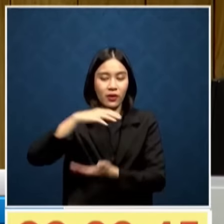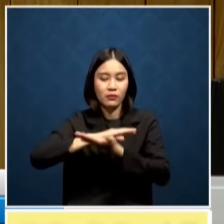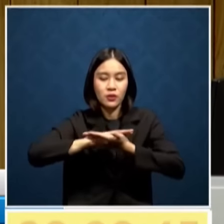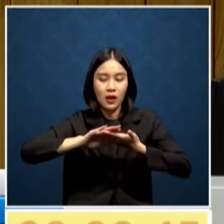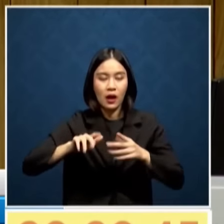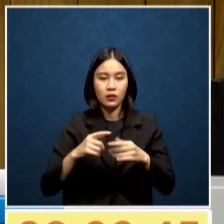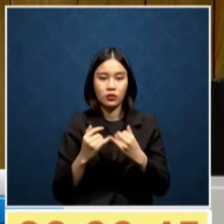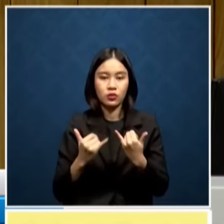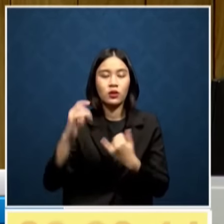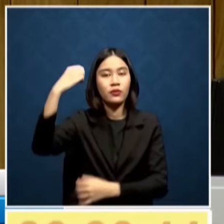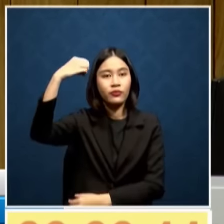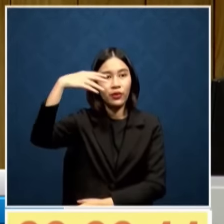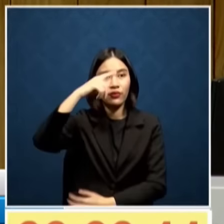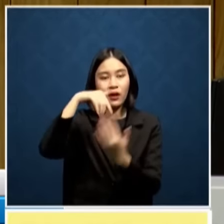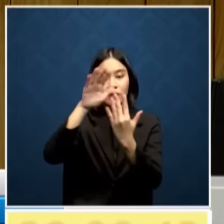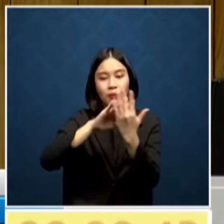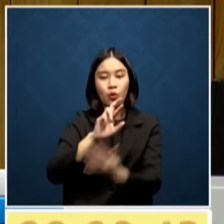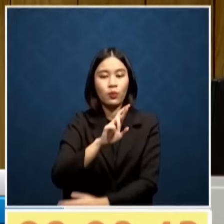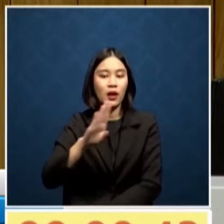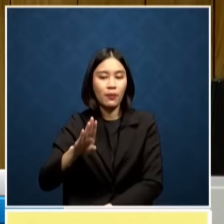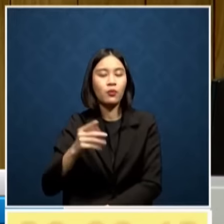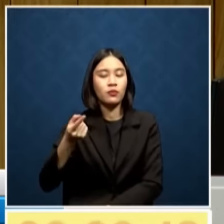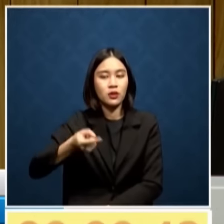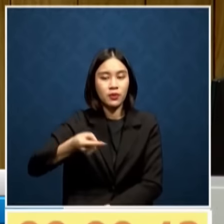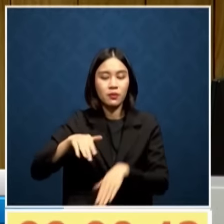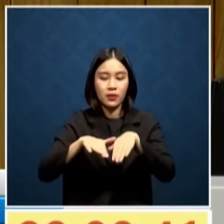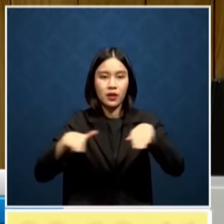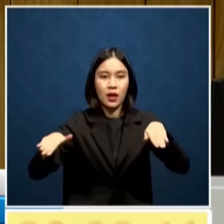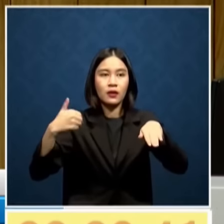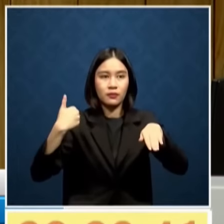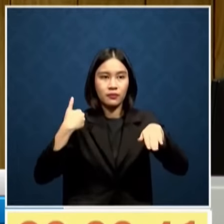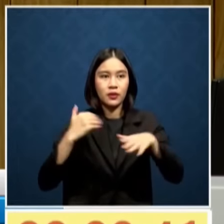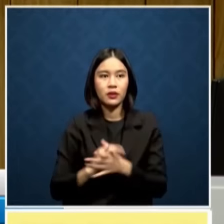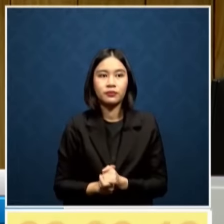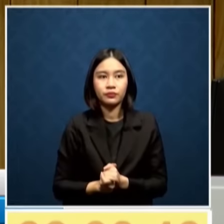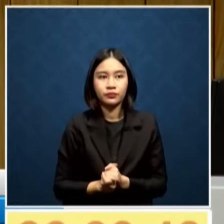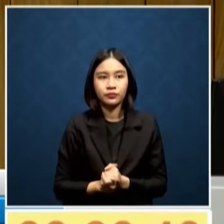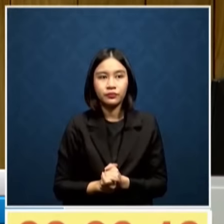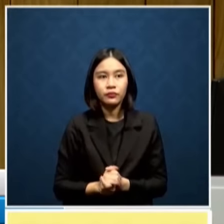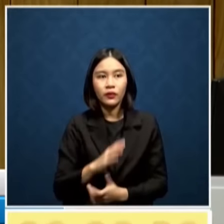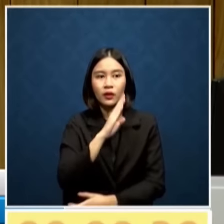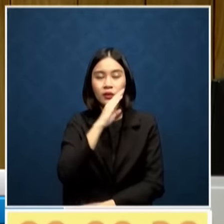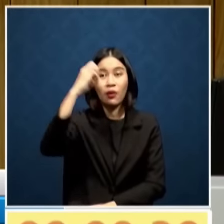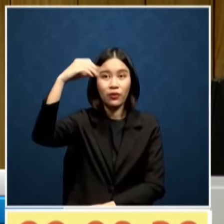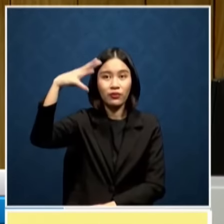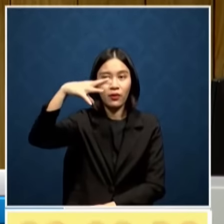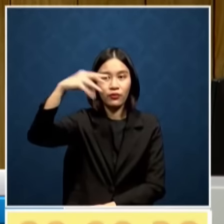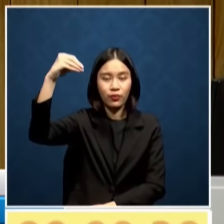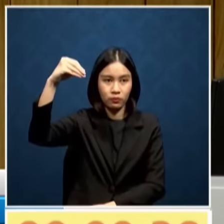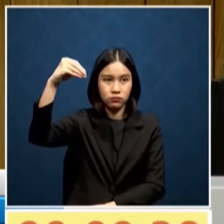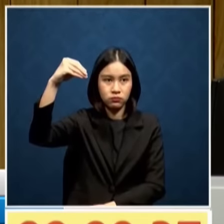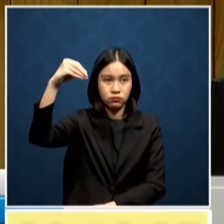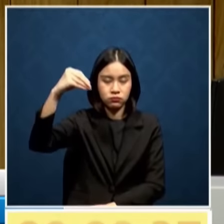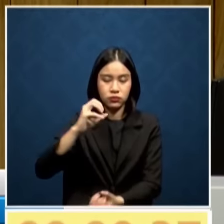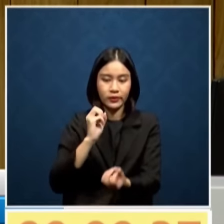แต่ตอนเนี้ยไฟฟ้าของเราเนี่ยมีระบบที่ค่อนข้างคงที่เขาบอกอย่างนี้ครับเขาบอกว่าเวลาไฟฟ้าตกทีนึงเนี่ยเ